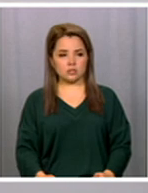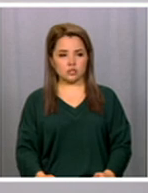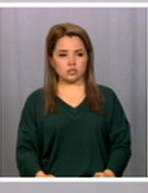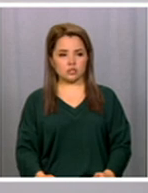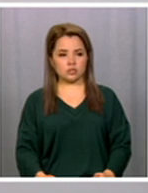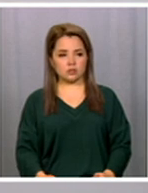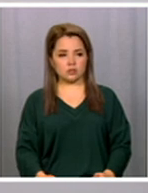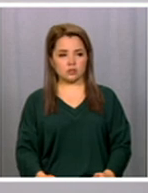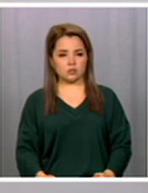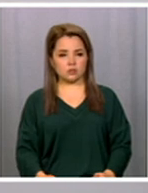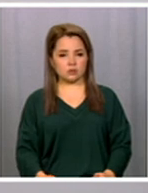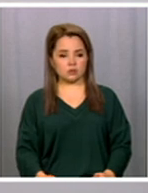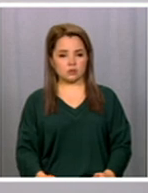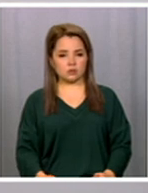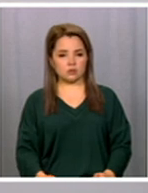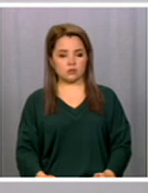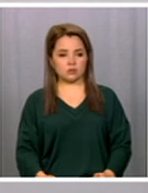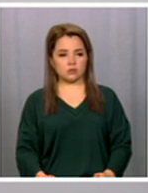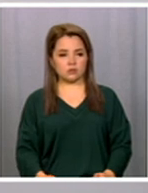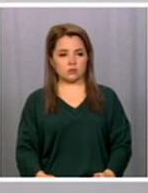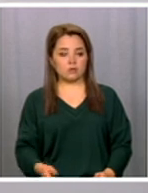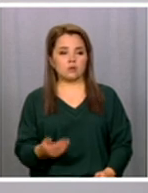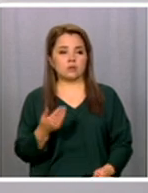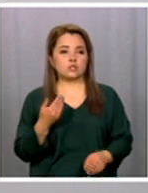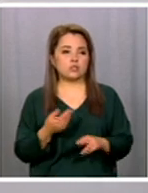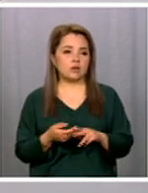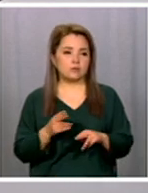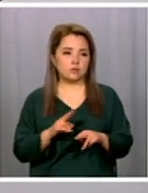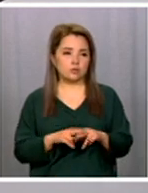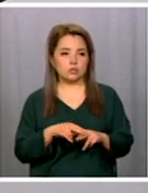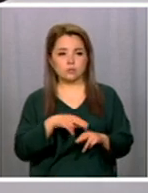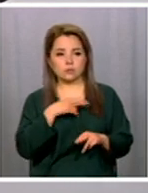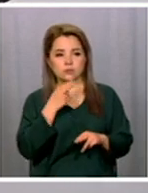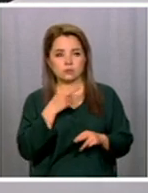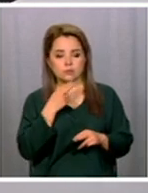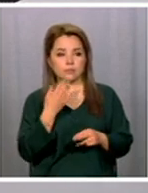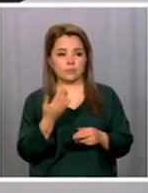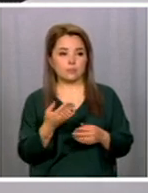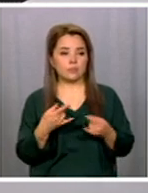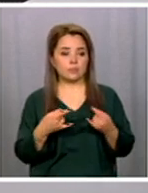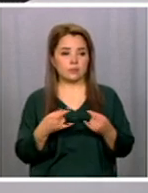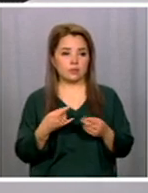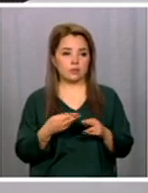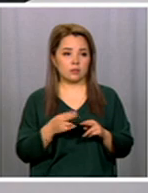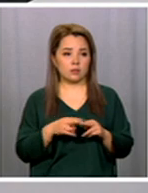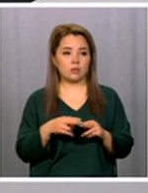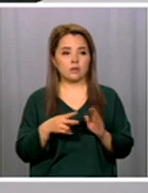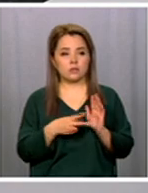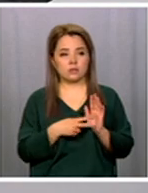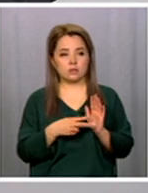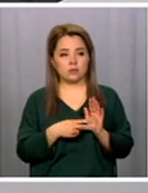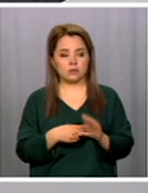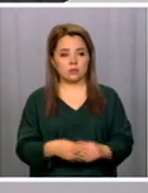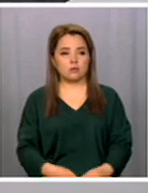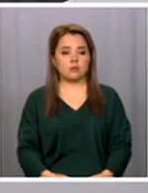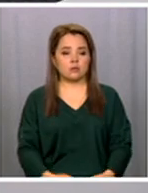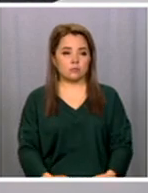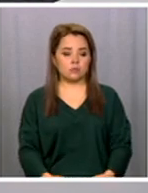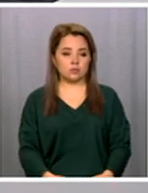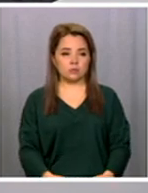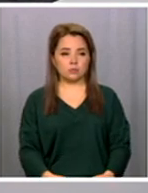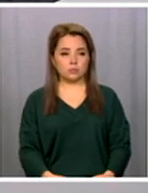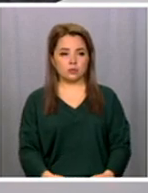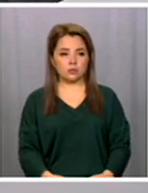10 ньютон бөлінген килограмм, көбейтілген 7 метр. Тең болады 7 килоджоуль. Яғни, балар,